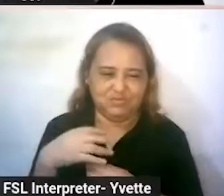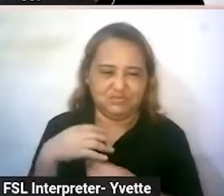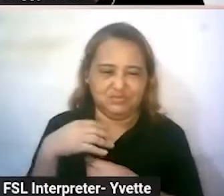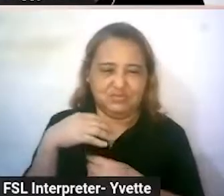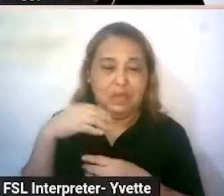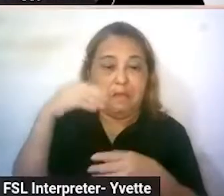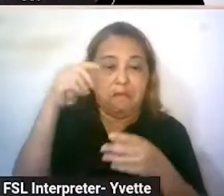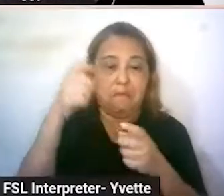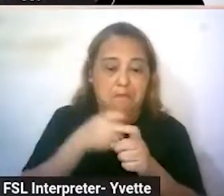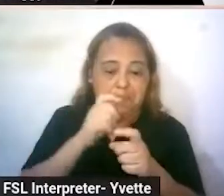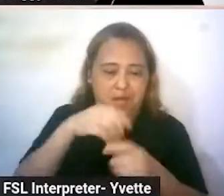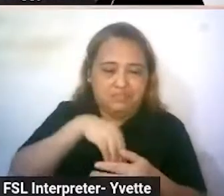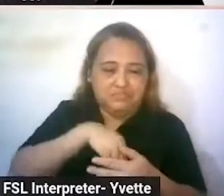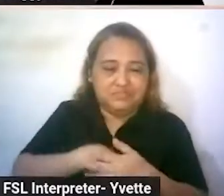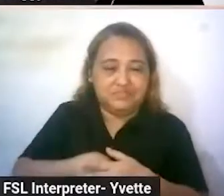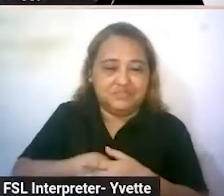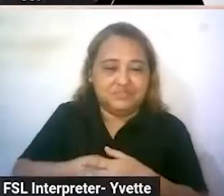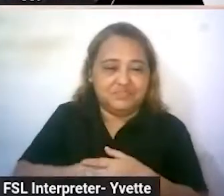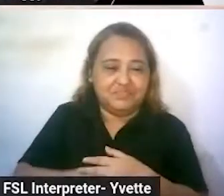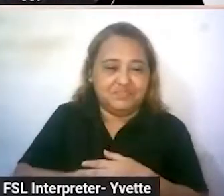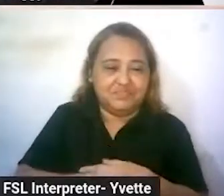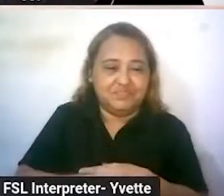ako, nandito na pala yun.